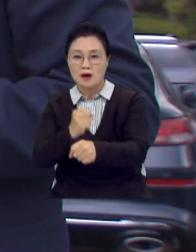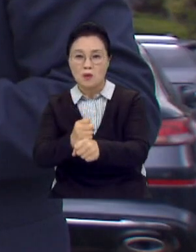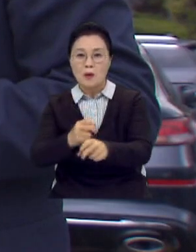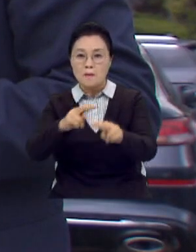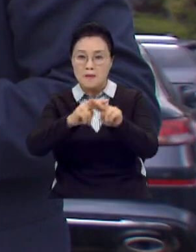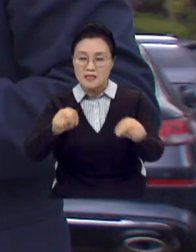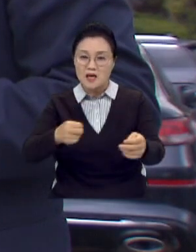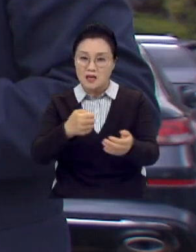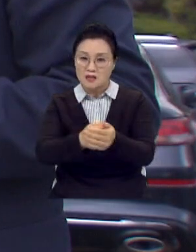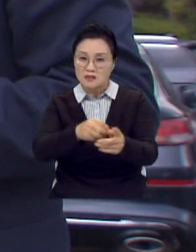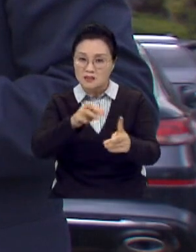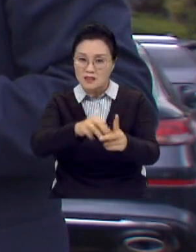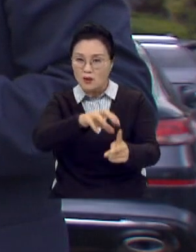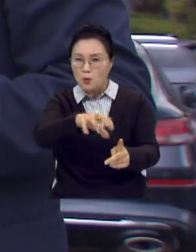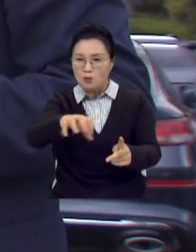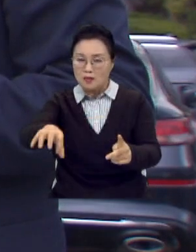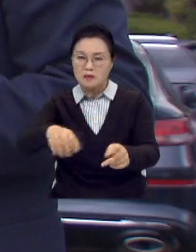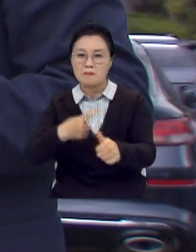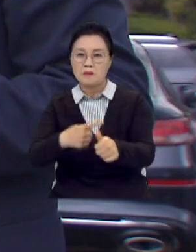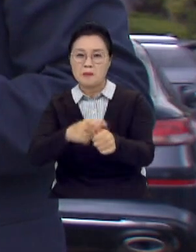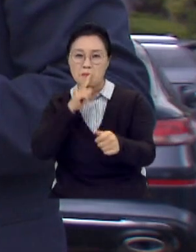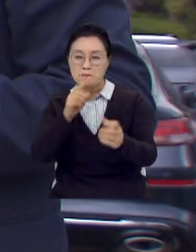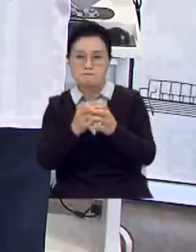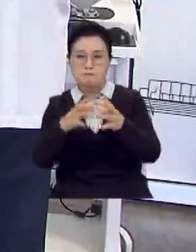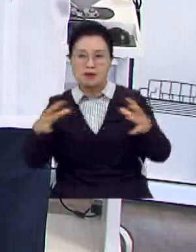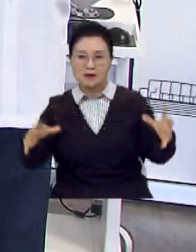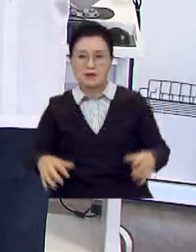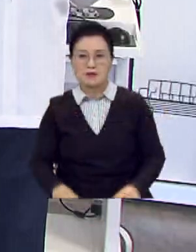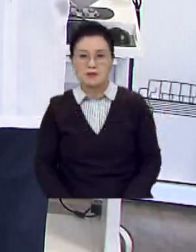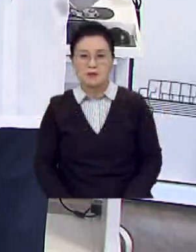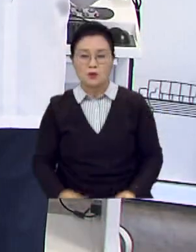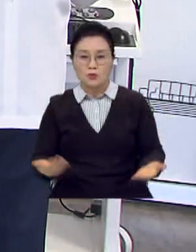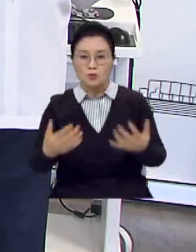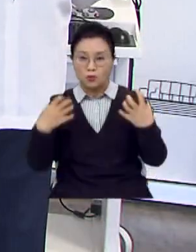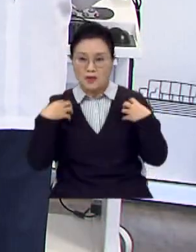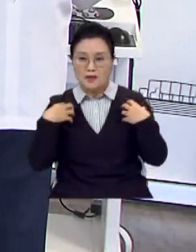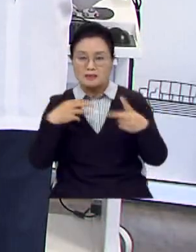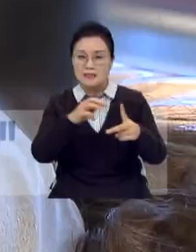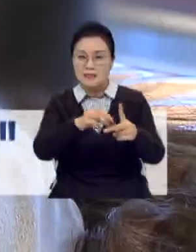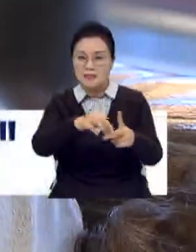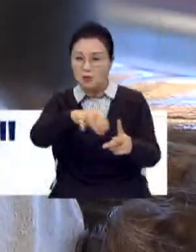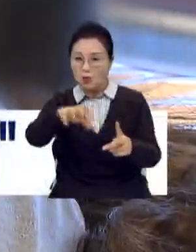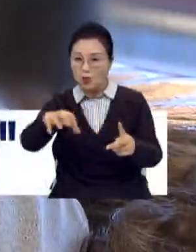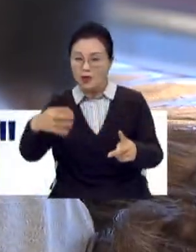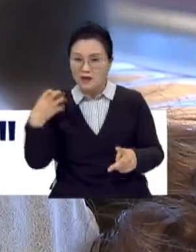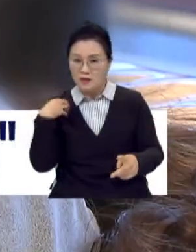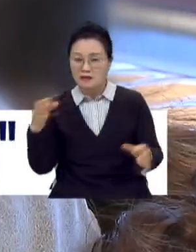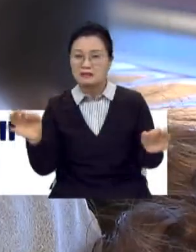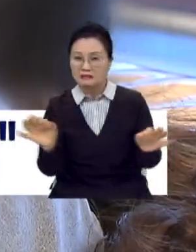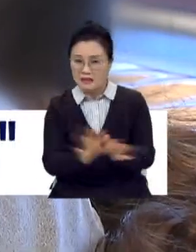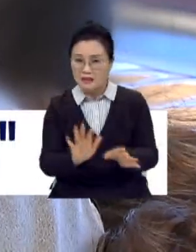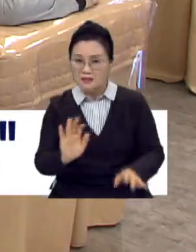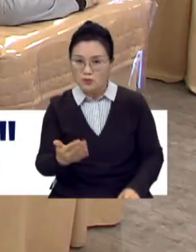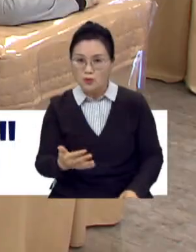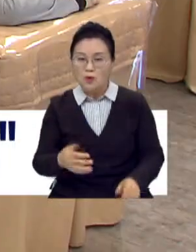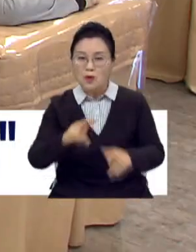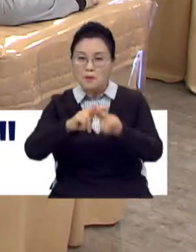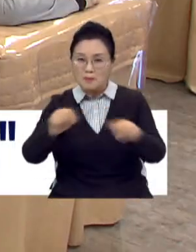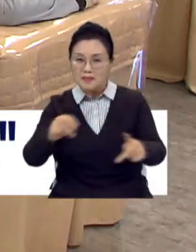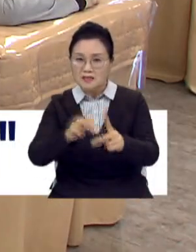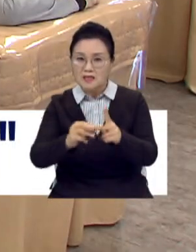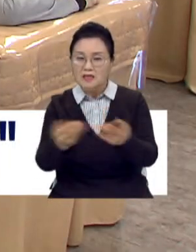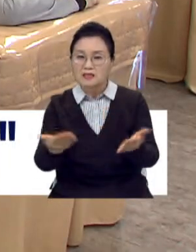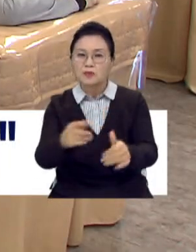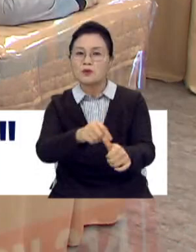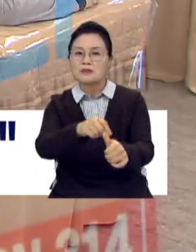폐지가 결정된 센터 곳곳에서 비판 여론이 나오고 있습니다 노동계는 각 센터 고유의 역할이 사라지는 점 폐쇄 센터